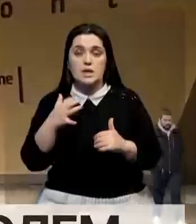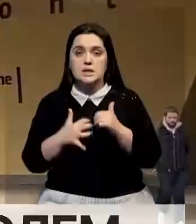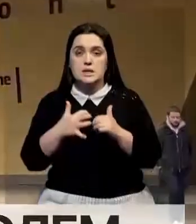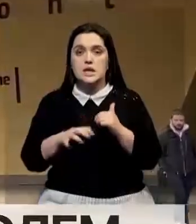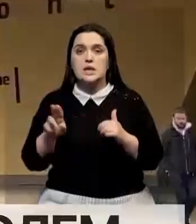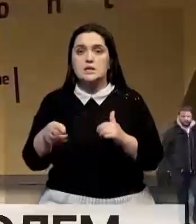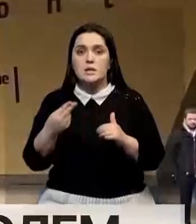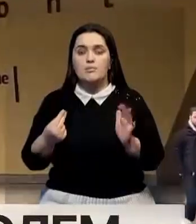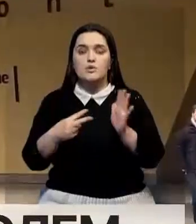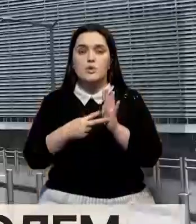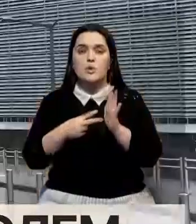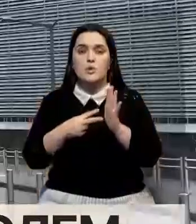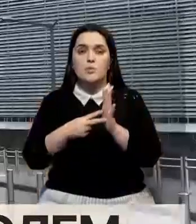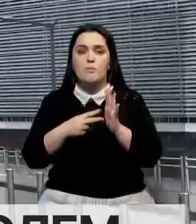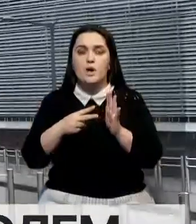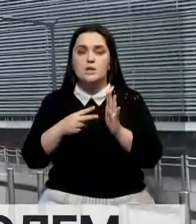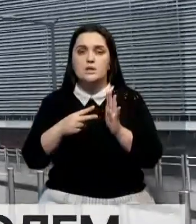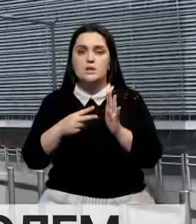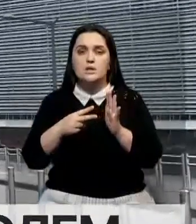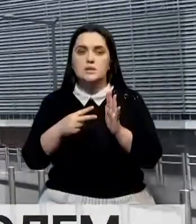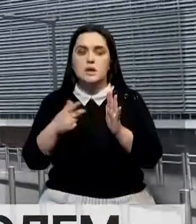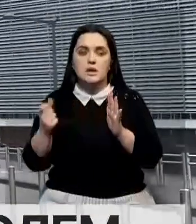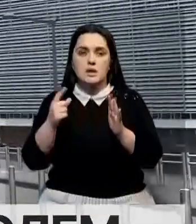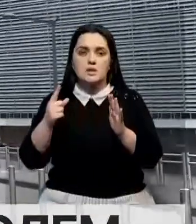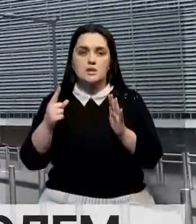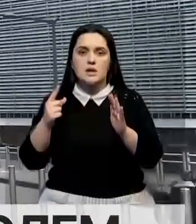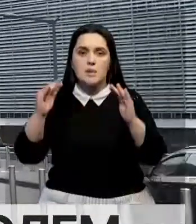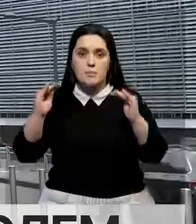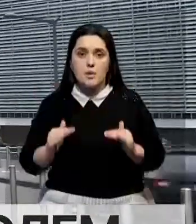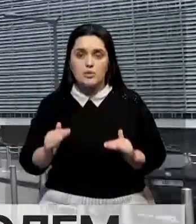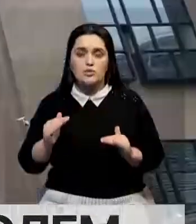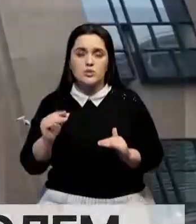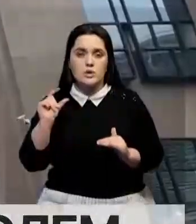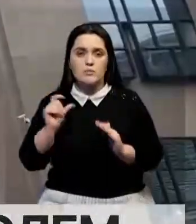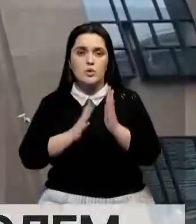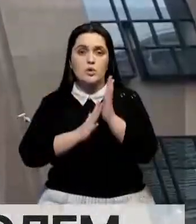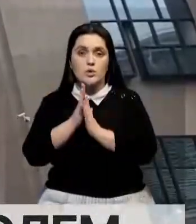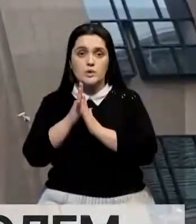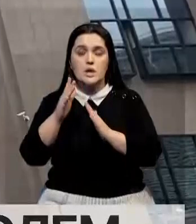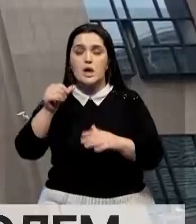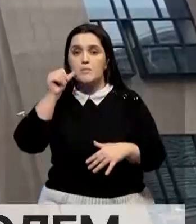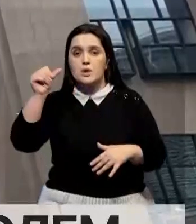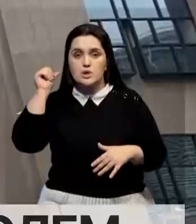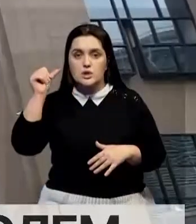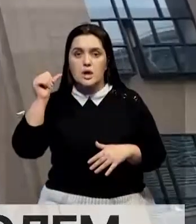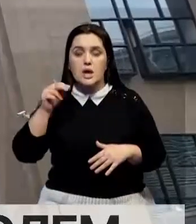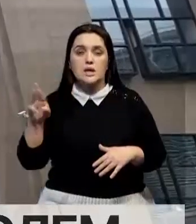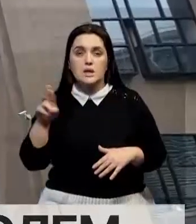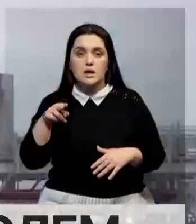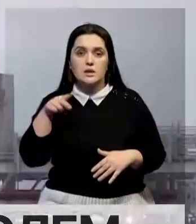декабря стоимость топлива падала, но в этом месяце показывает небольшой рост. Что касается прошлого года, то и в